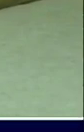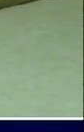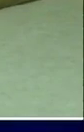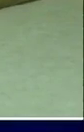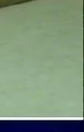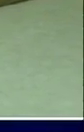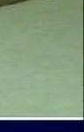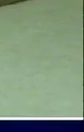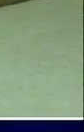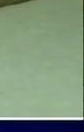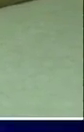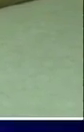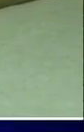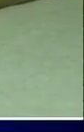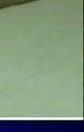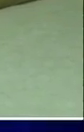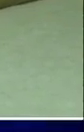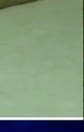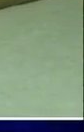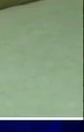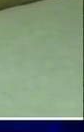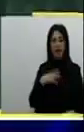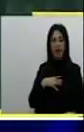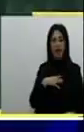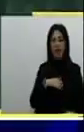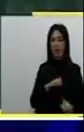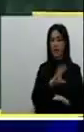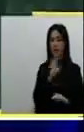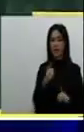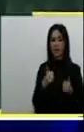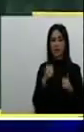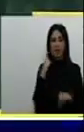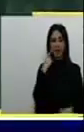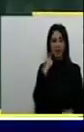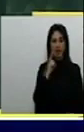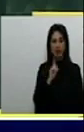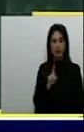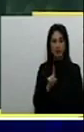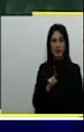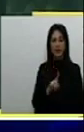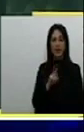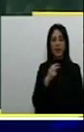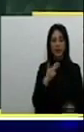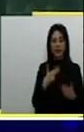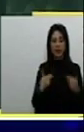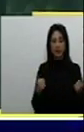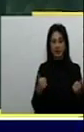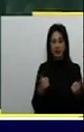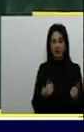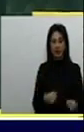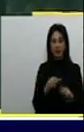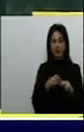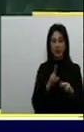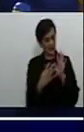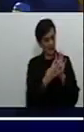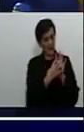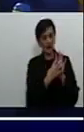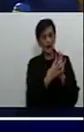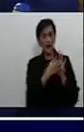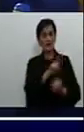დავამთავრეთ და ეხლა ისევ შანსი გვაქვს რომ რაღაც უცნაური შანსი გაგვეშთა ცუდი მიზეზის გამო გაგვეშთა შანსი ხო აი ომის გამო მაგრამ შანსი